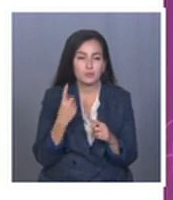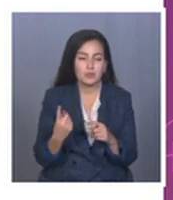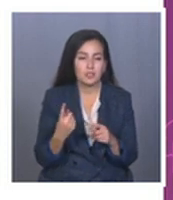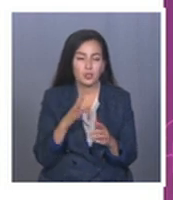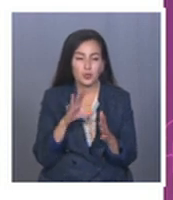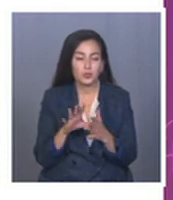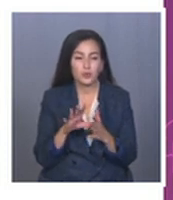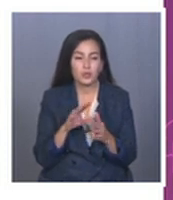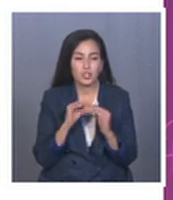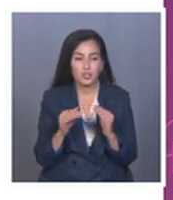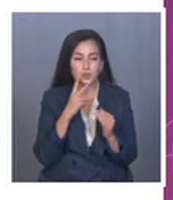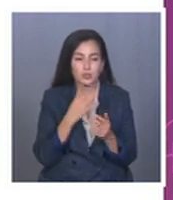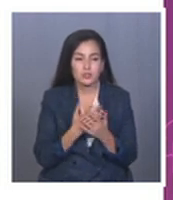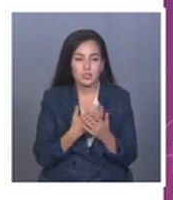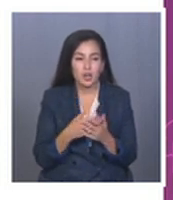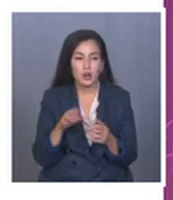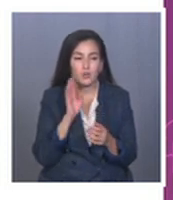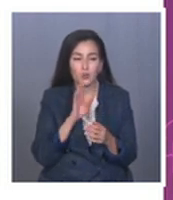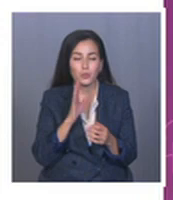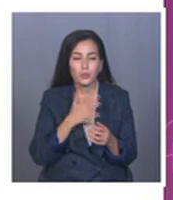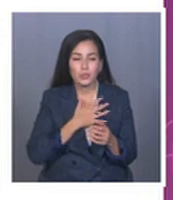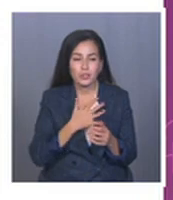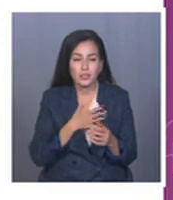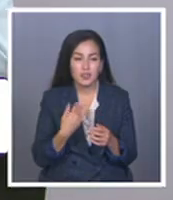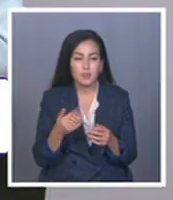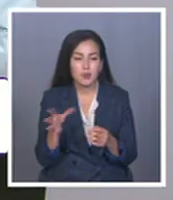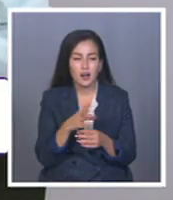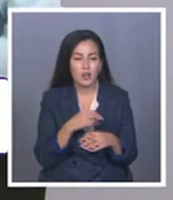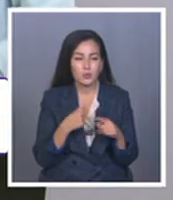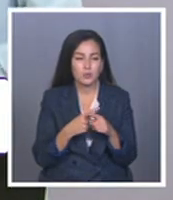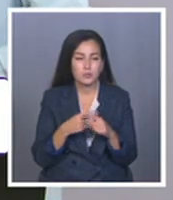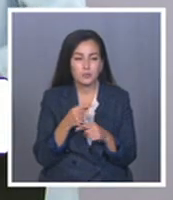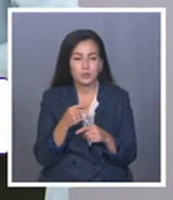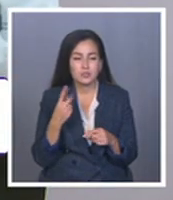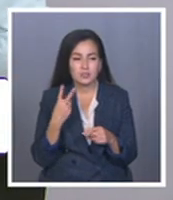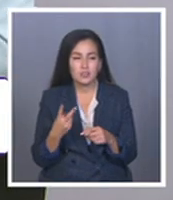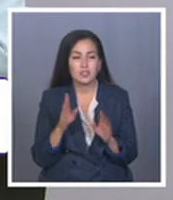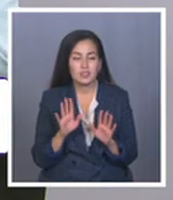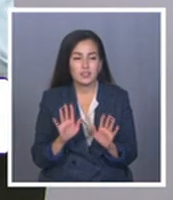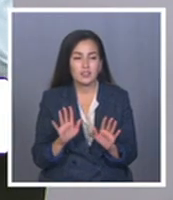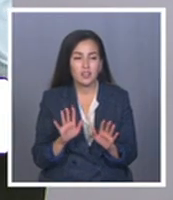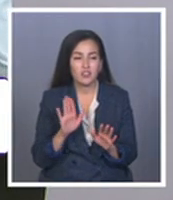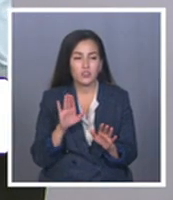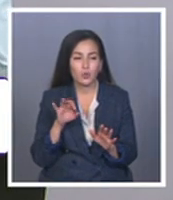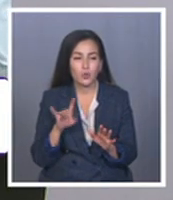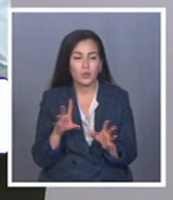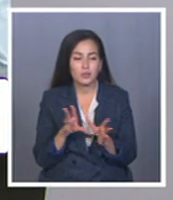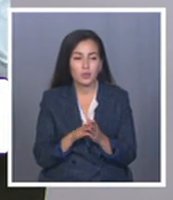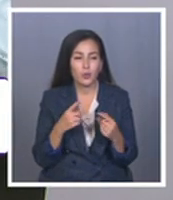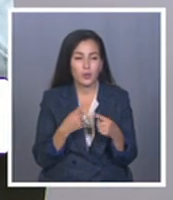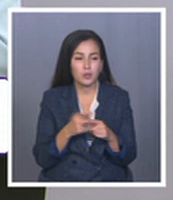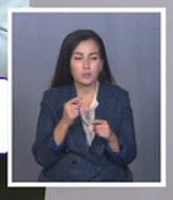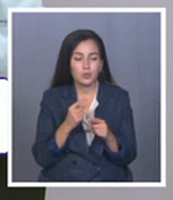дәрежесін көрсетеді. Оттек барлық қосылыстарда минус 2, тек қана фтормен қосылысында плюс